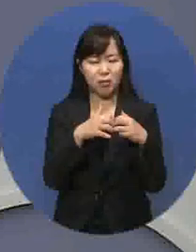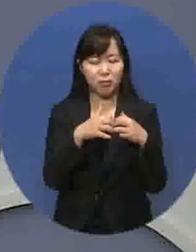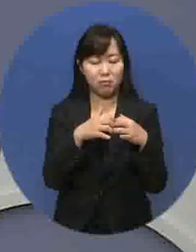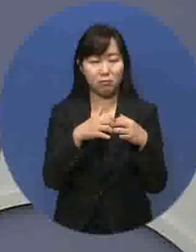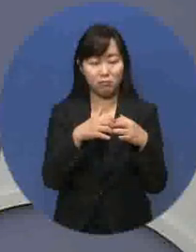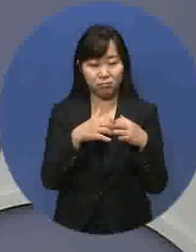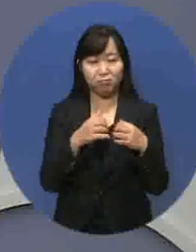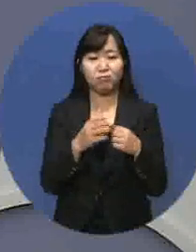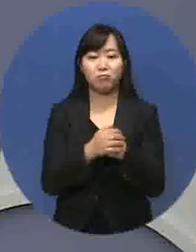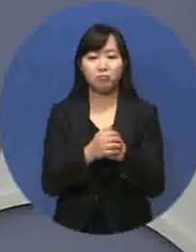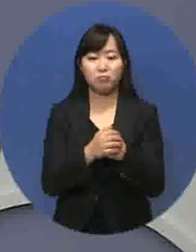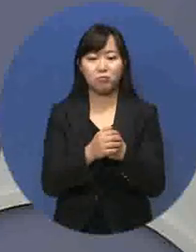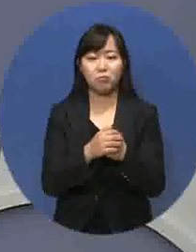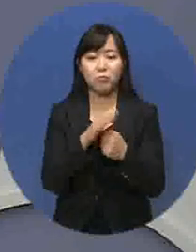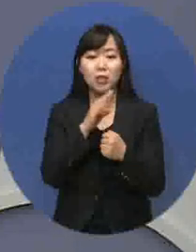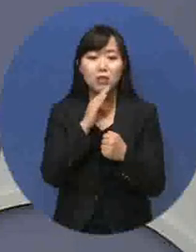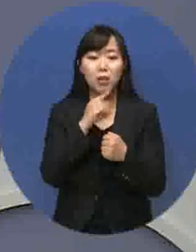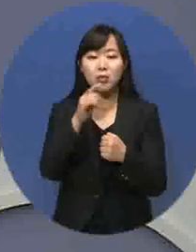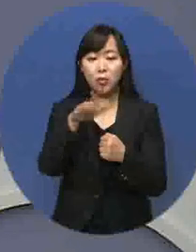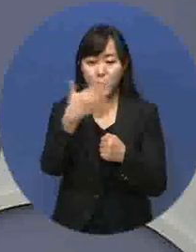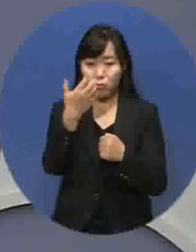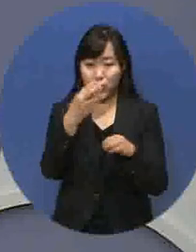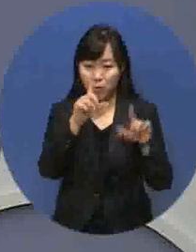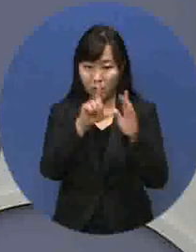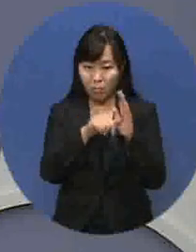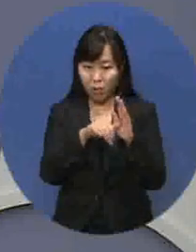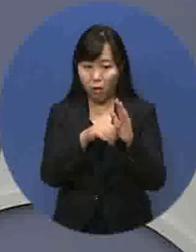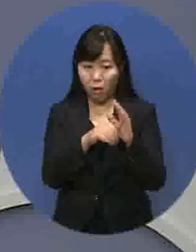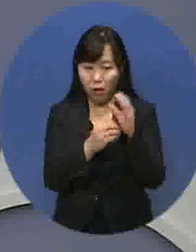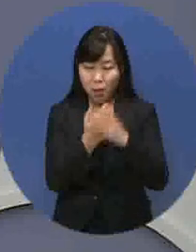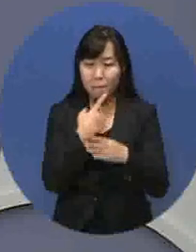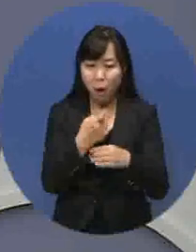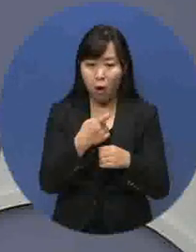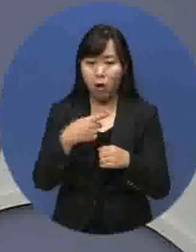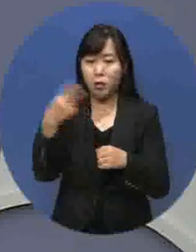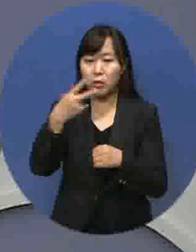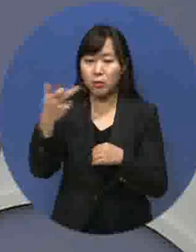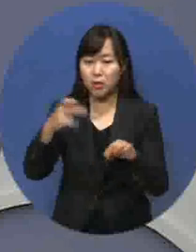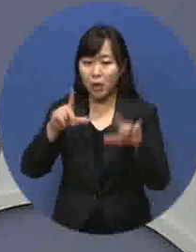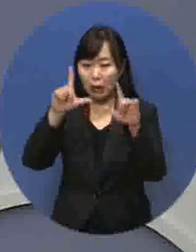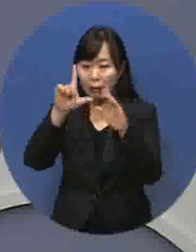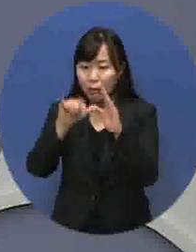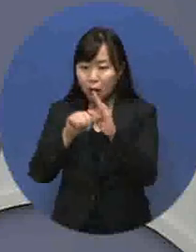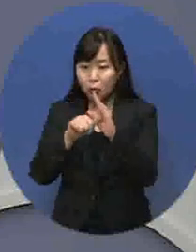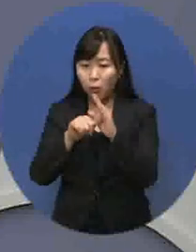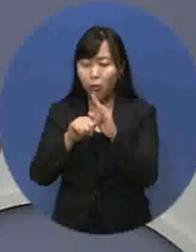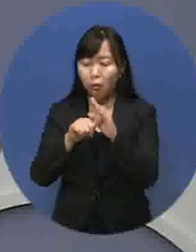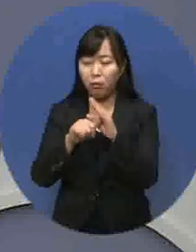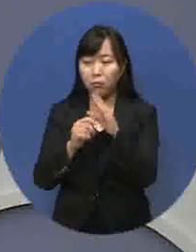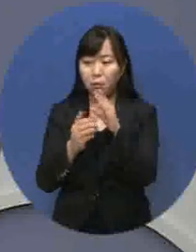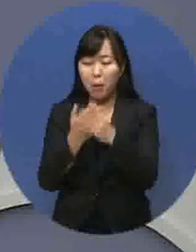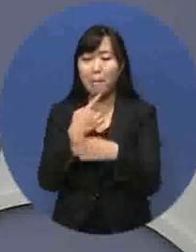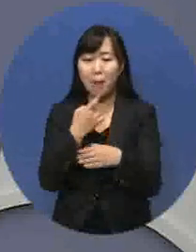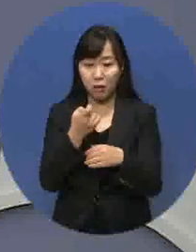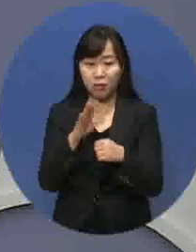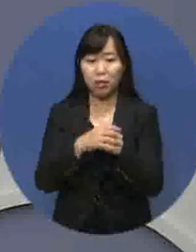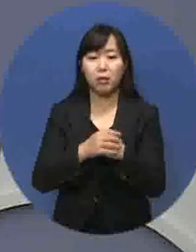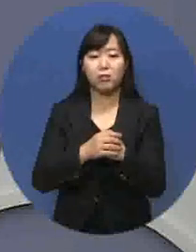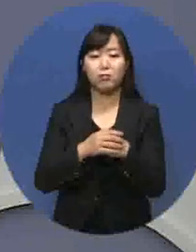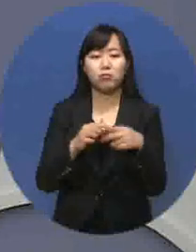나거나 실제로 93년도에 한 번 날 뻔했고 2017년 말에 한 번 날 뻔했고 두 번째가 어찌됐든 이제 북한 정권의